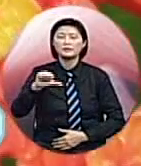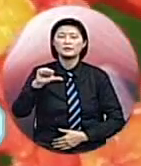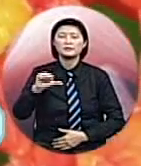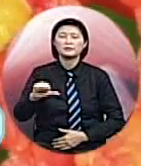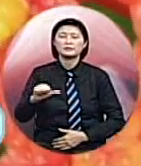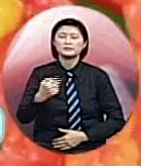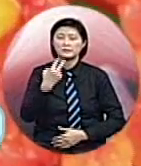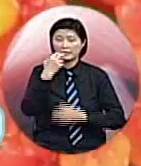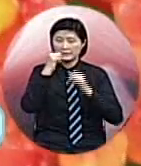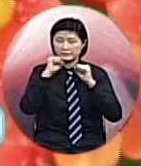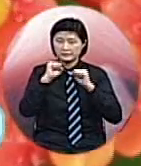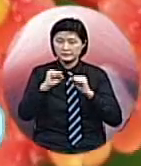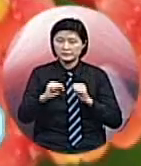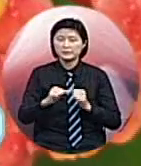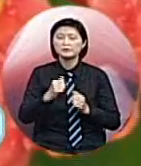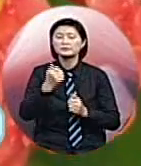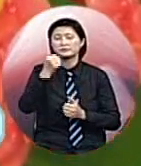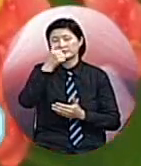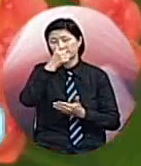자식은 연애